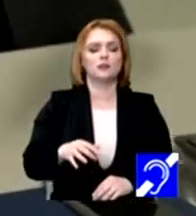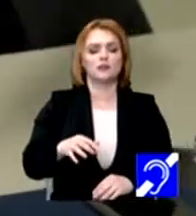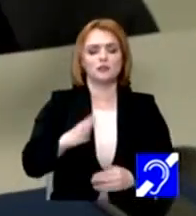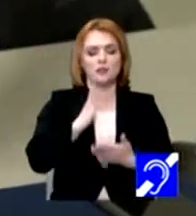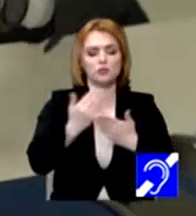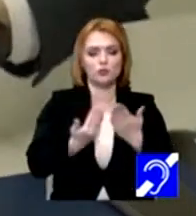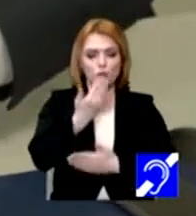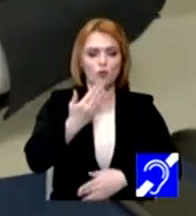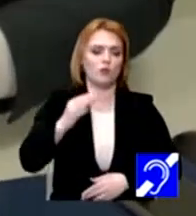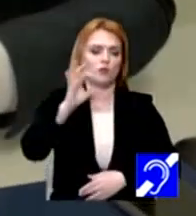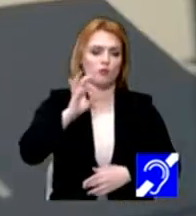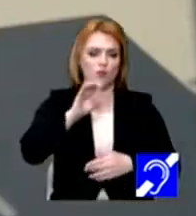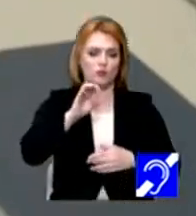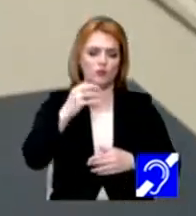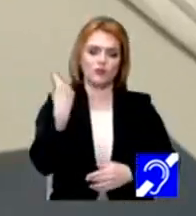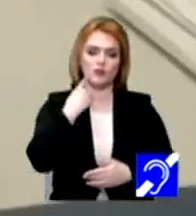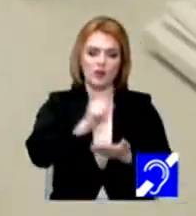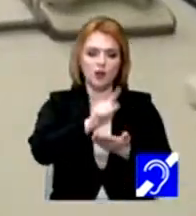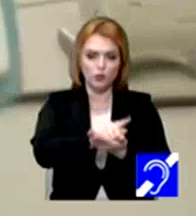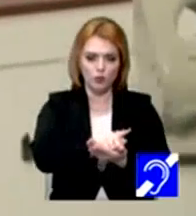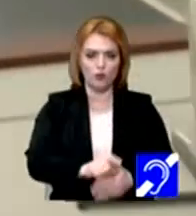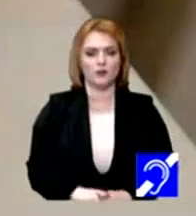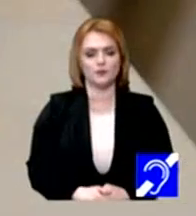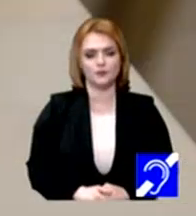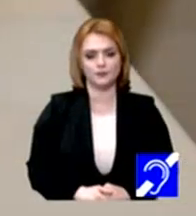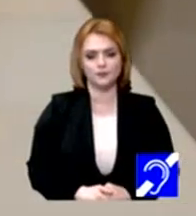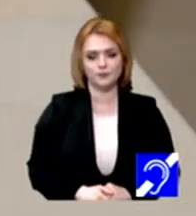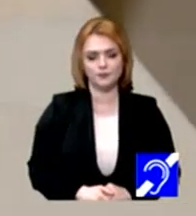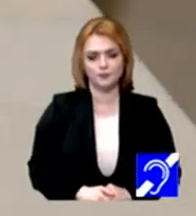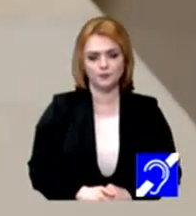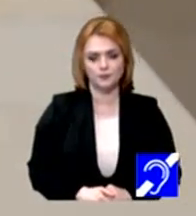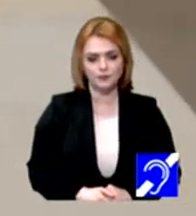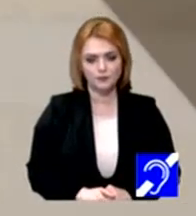de informații cu alte state privind conturile din străinătate.